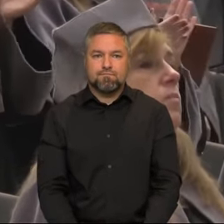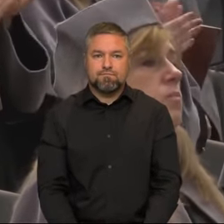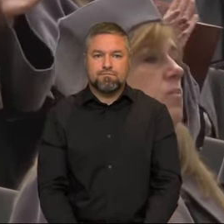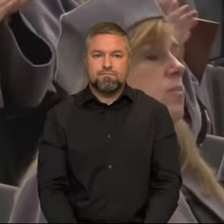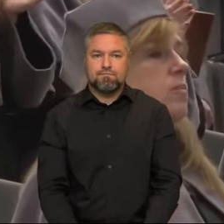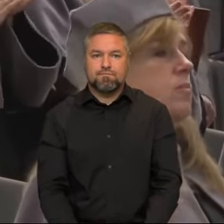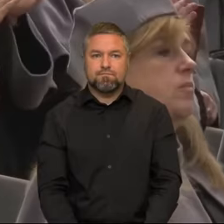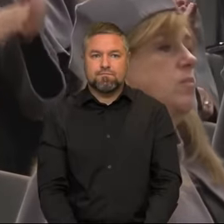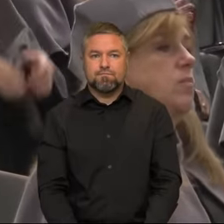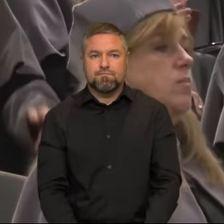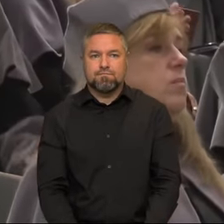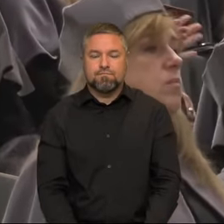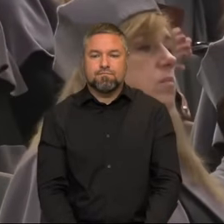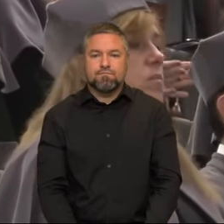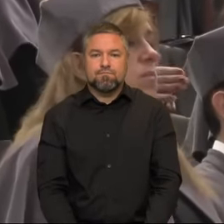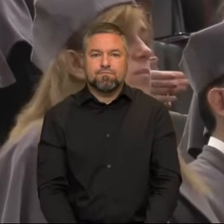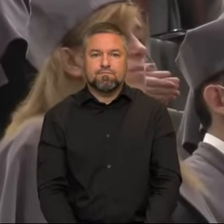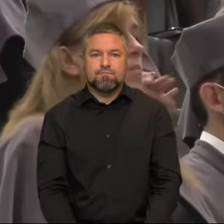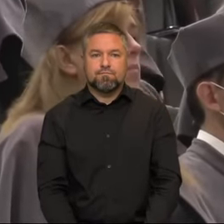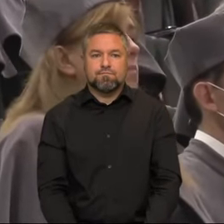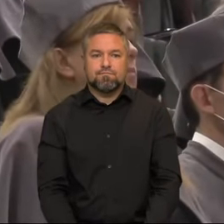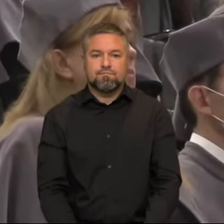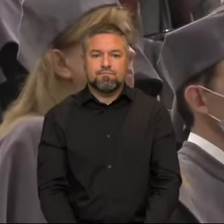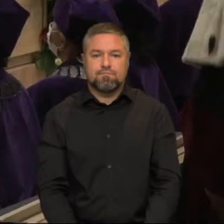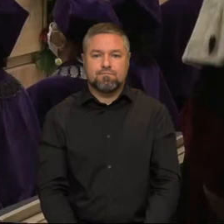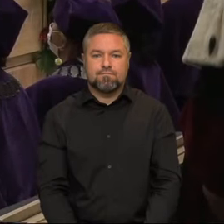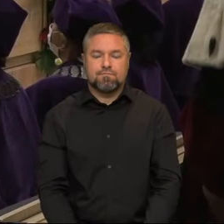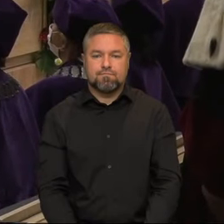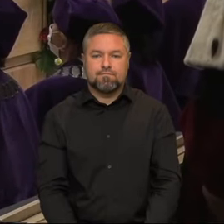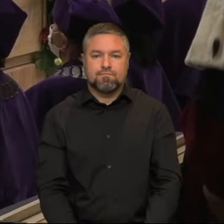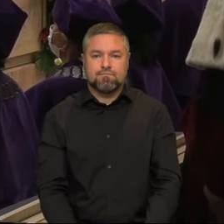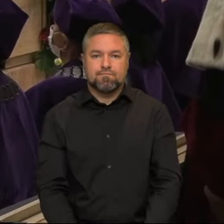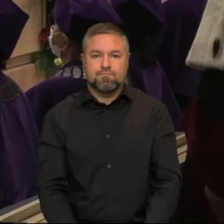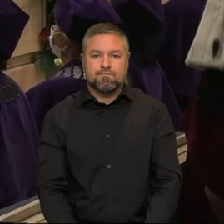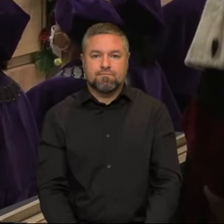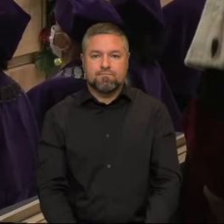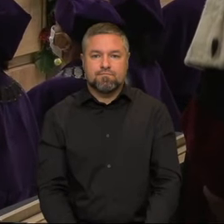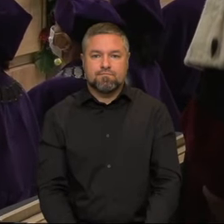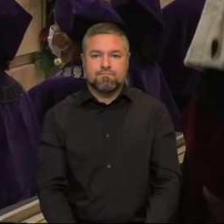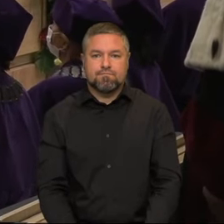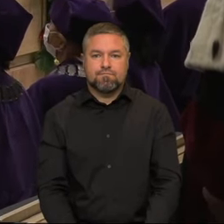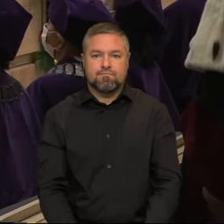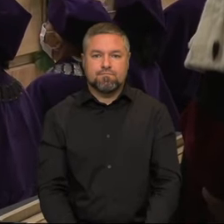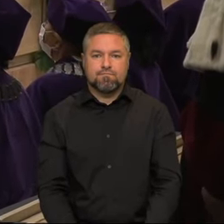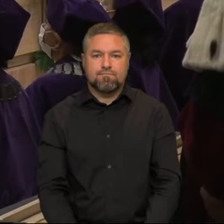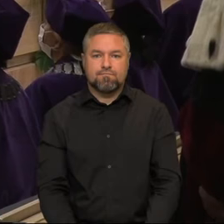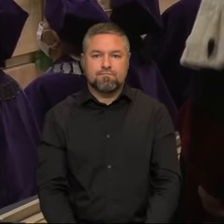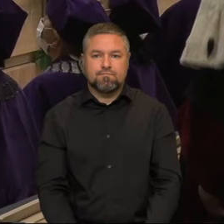Oh, God.